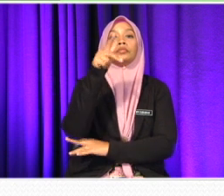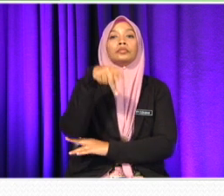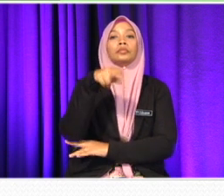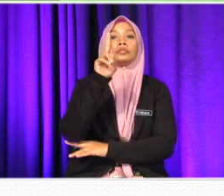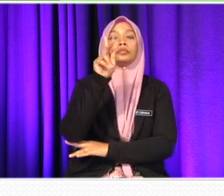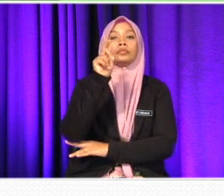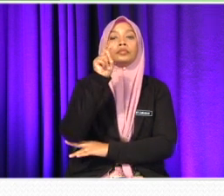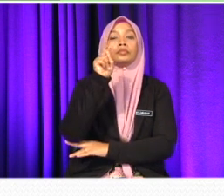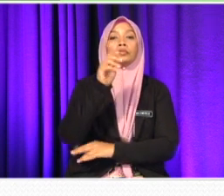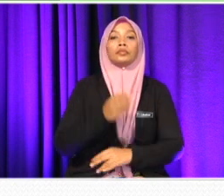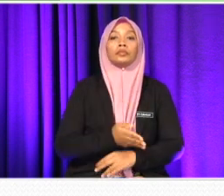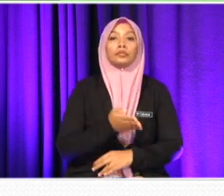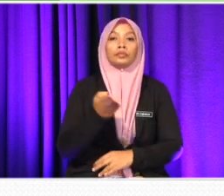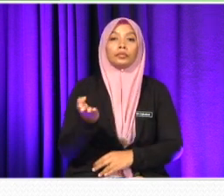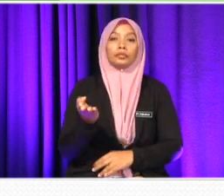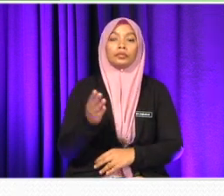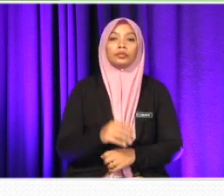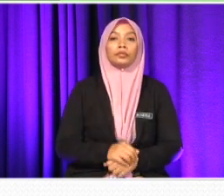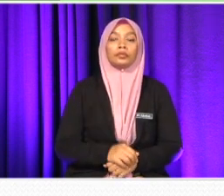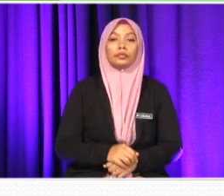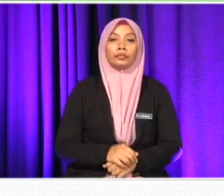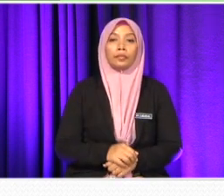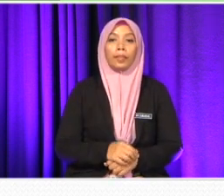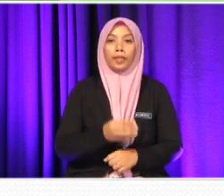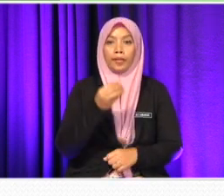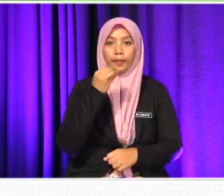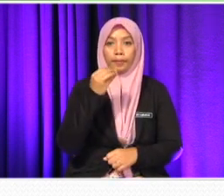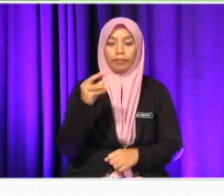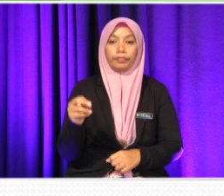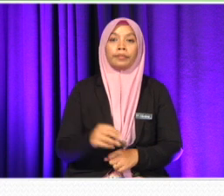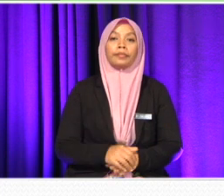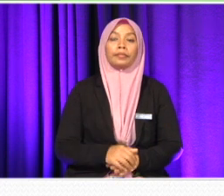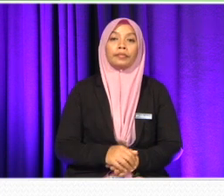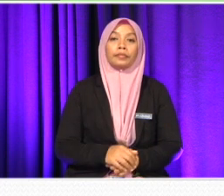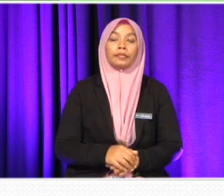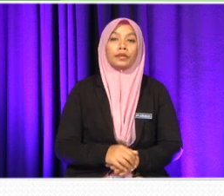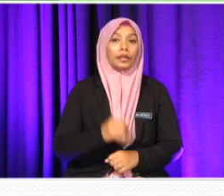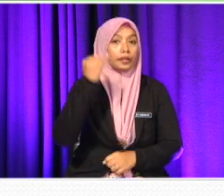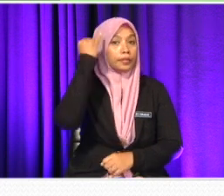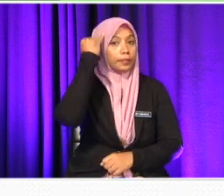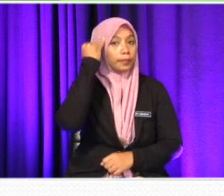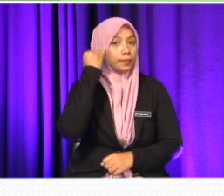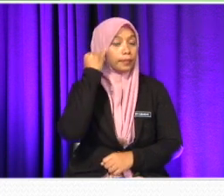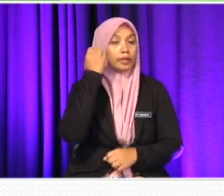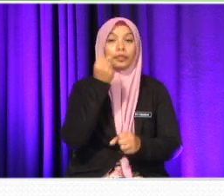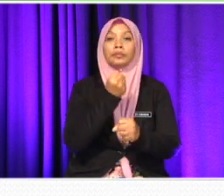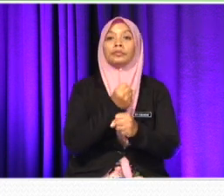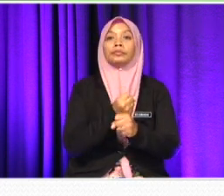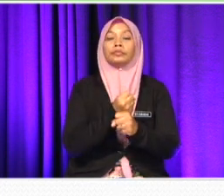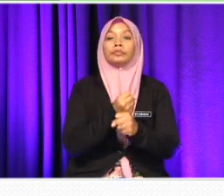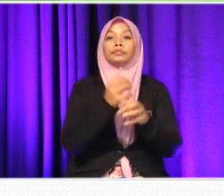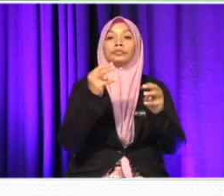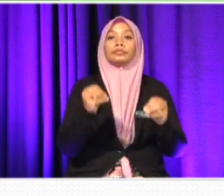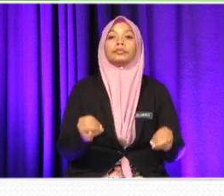merujuk pada bahan mentah mesin dan peralatan kaidah dan teknologi kemudian sumber maksio modal dan